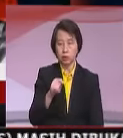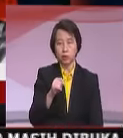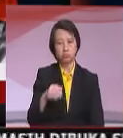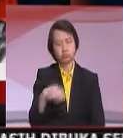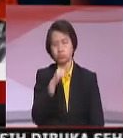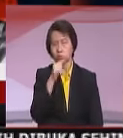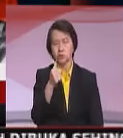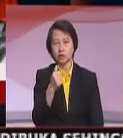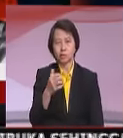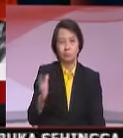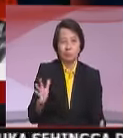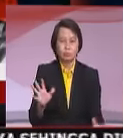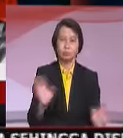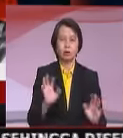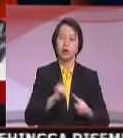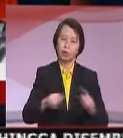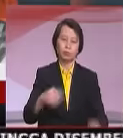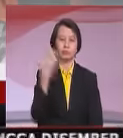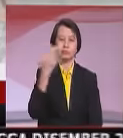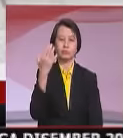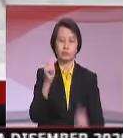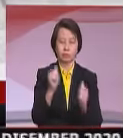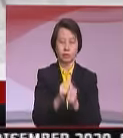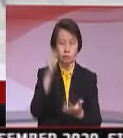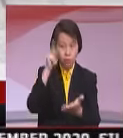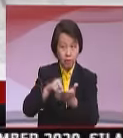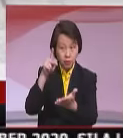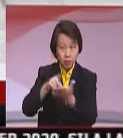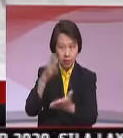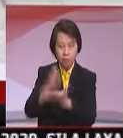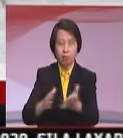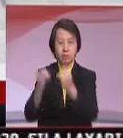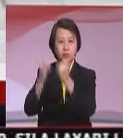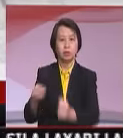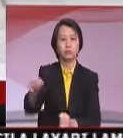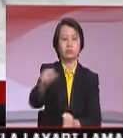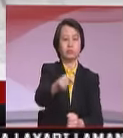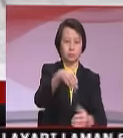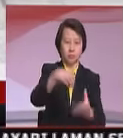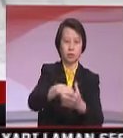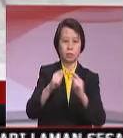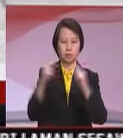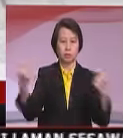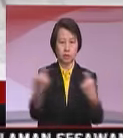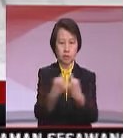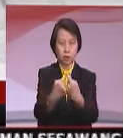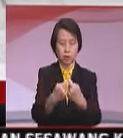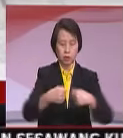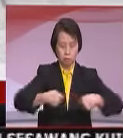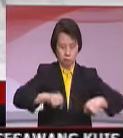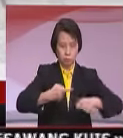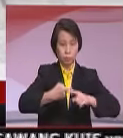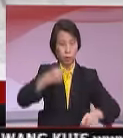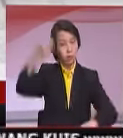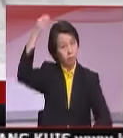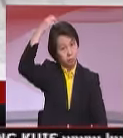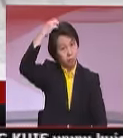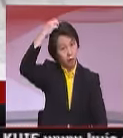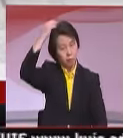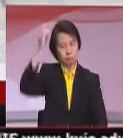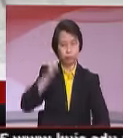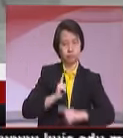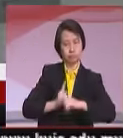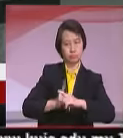kekok menyesuaikan diri kerana sudah mengenali beberapa individu dalam pasukan berkenaan. Selain itu, pelumba kelahiran Selangor itu juga